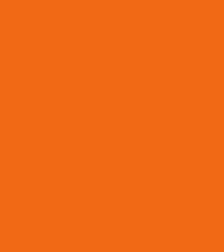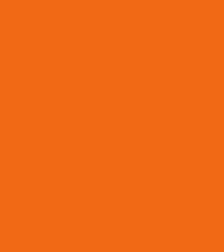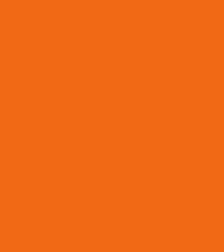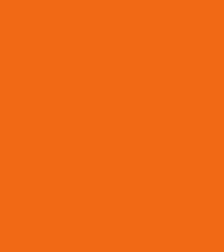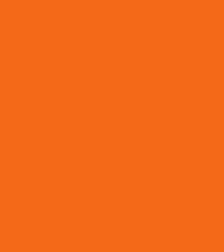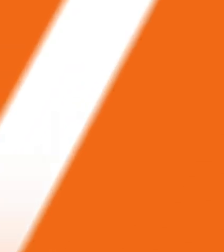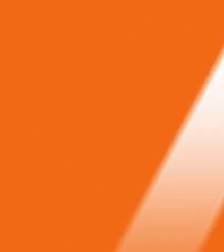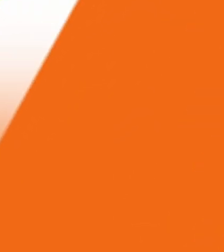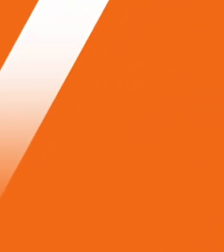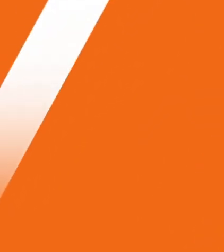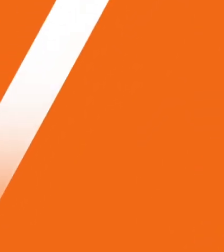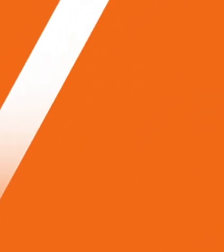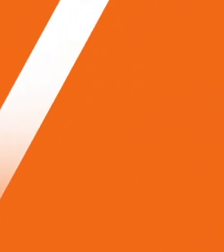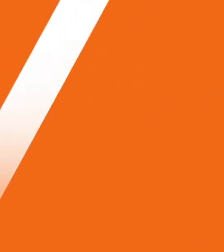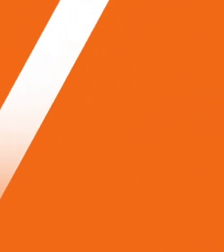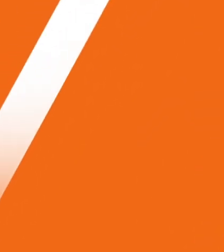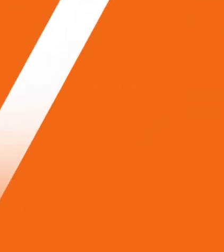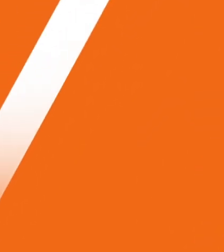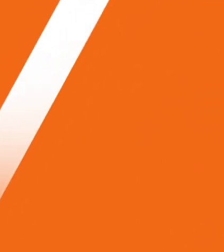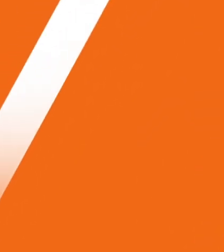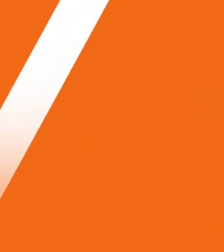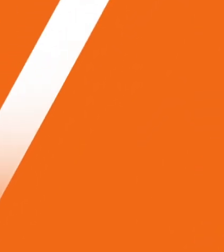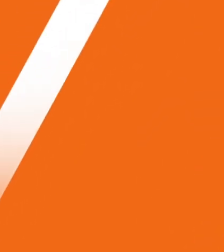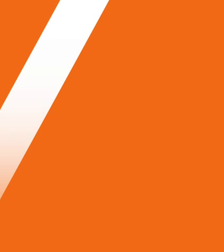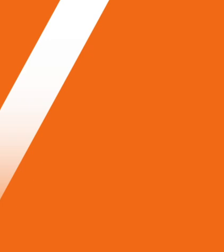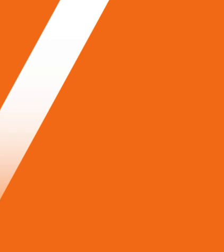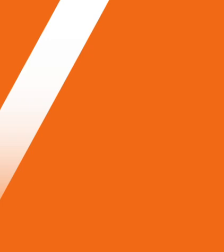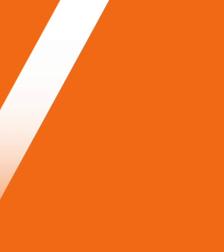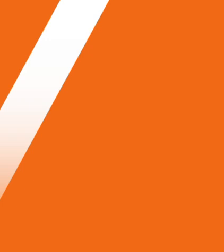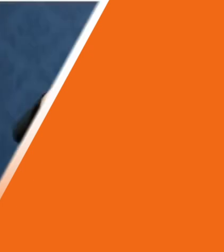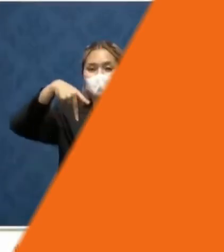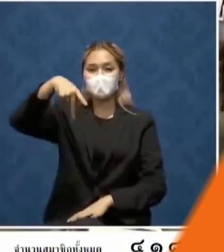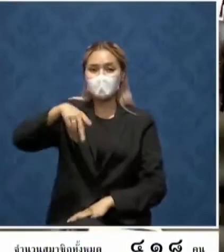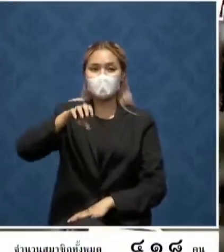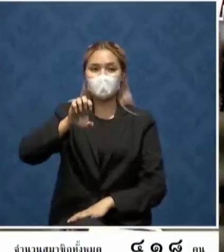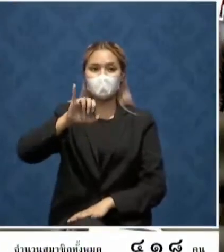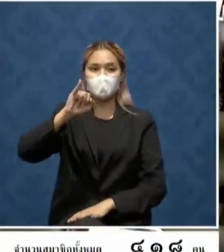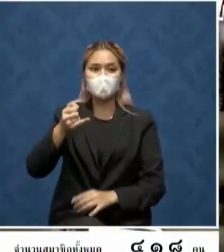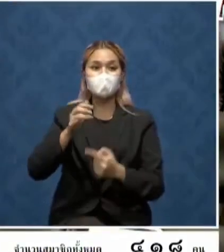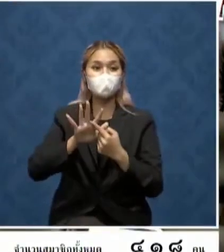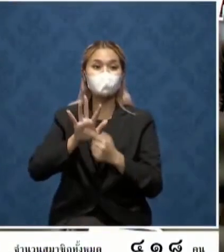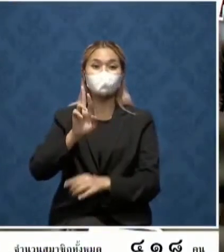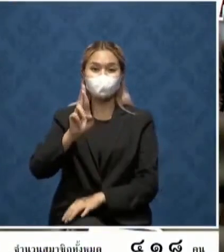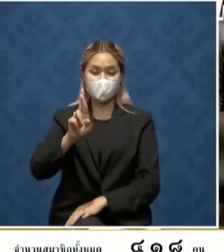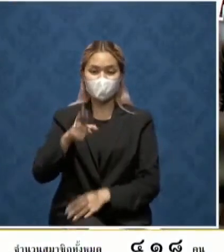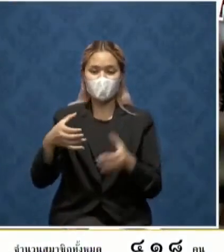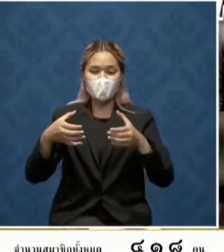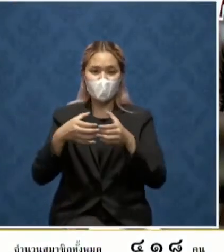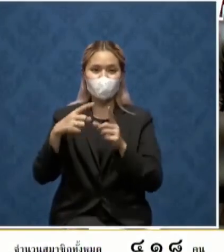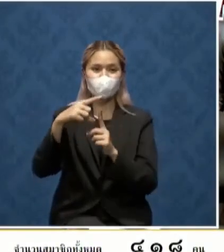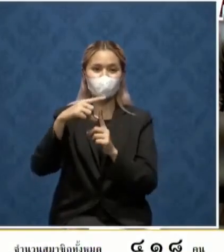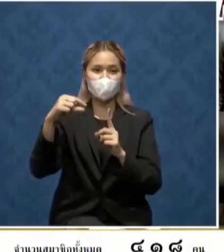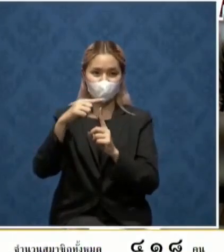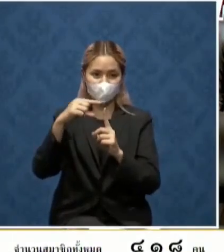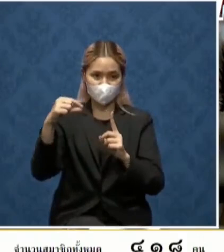ครั เหยท่านระทาน สภาที่กระรบกัผม พิจาน ชวะพัฒนาวง ผู้แนรษดรแบบปชรายชื่อ พลกเก้าไกล